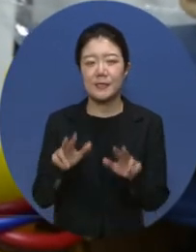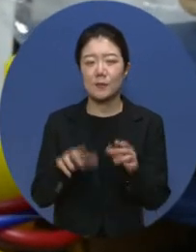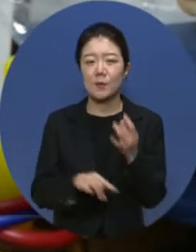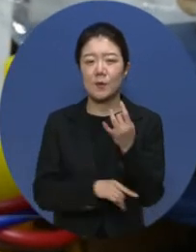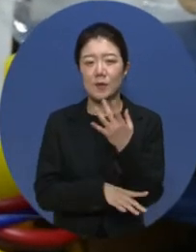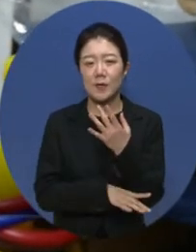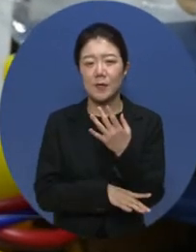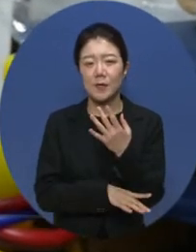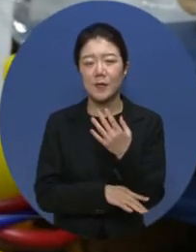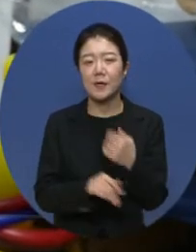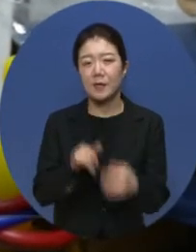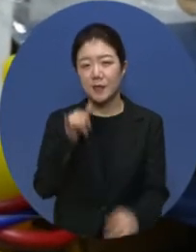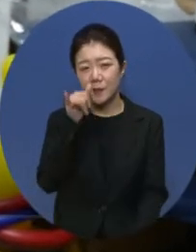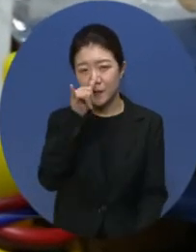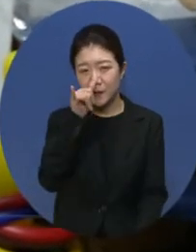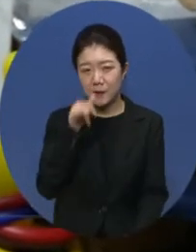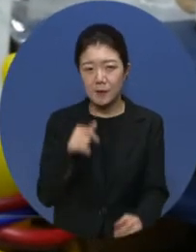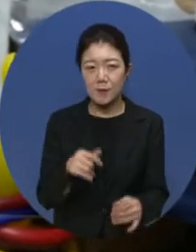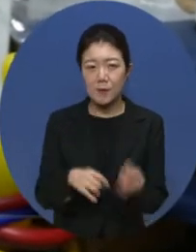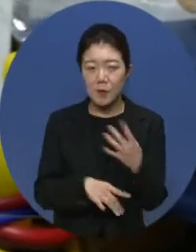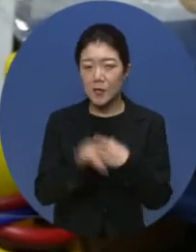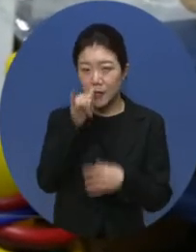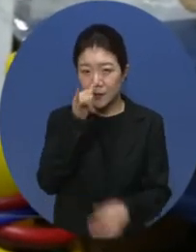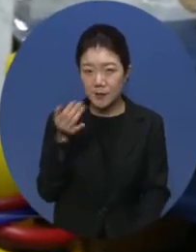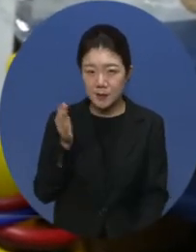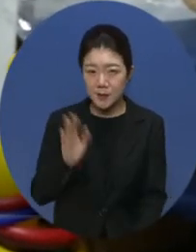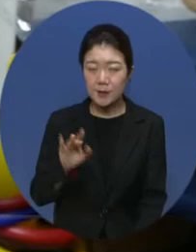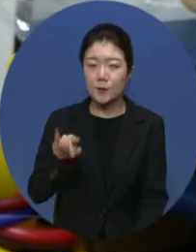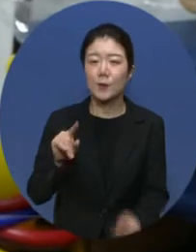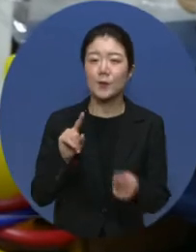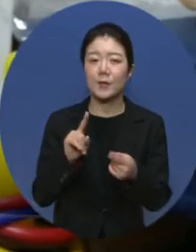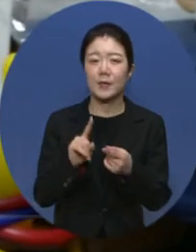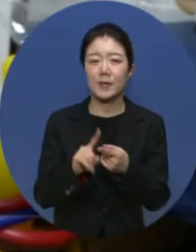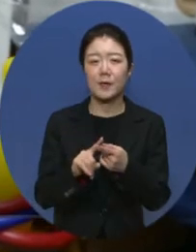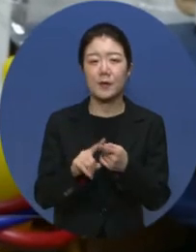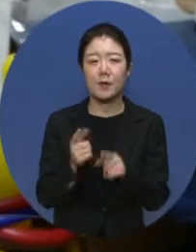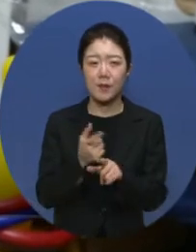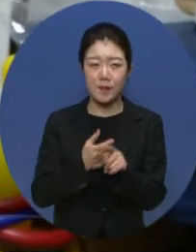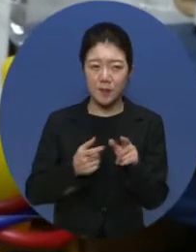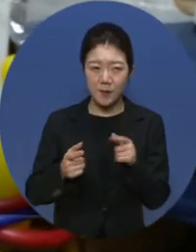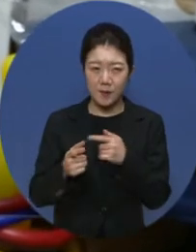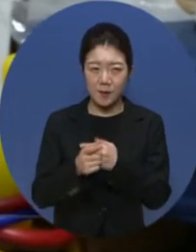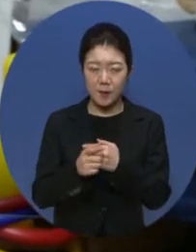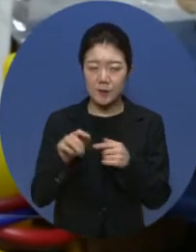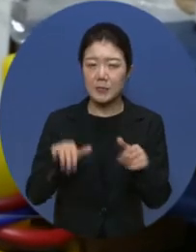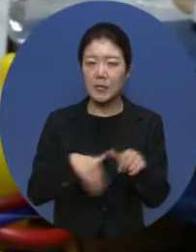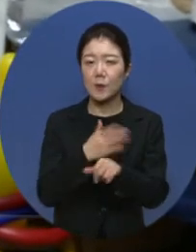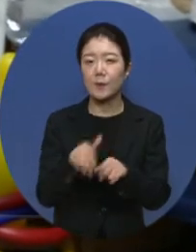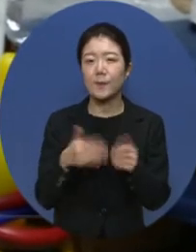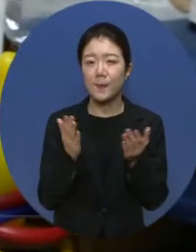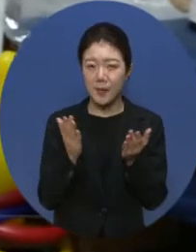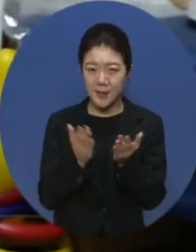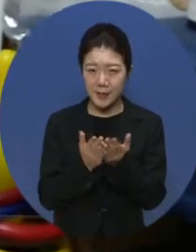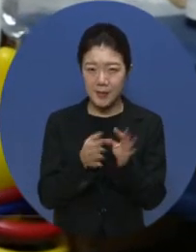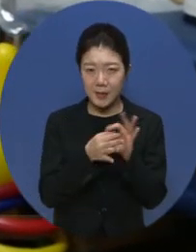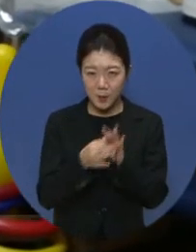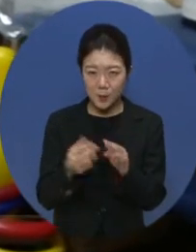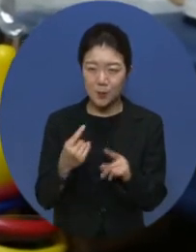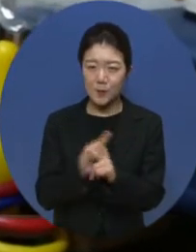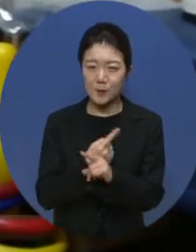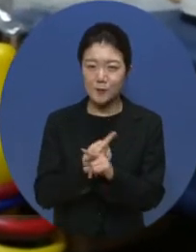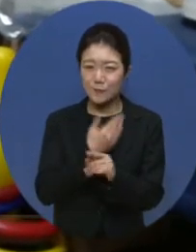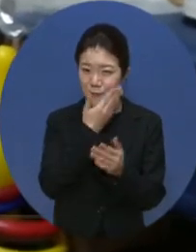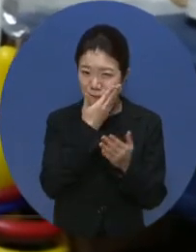원래 있던 그런 원형이 있었는데 그거에 대해서 좀 더 저희 현실에 맞게끔 계속 변형해 나가는